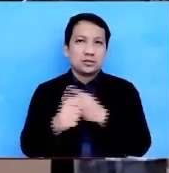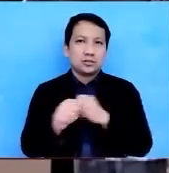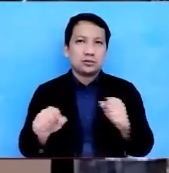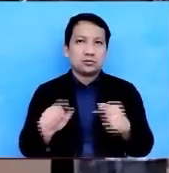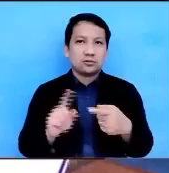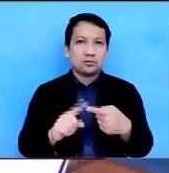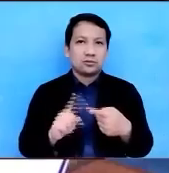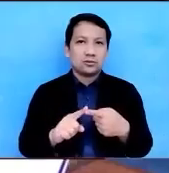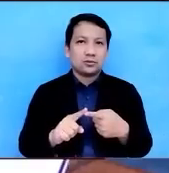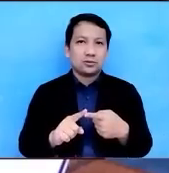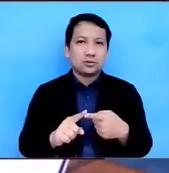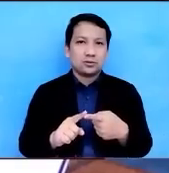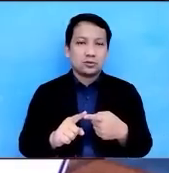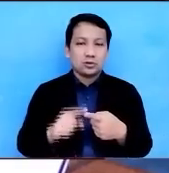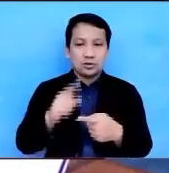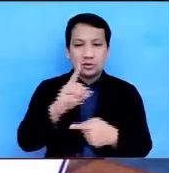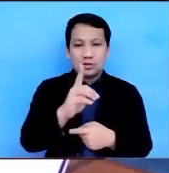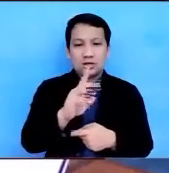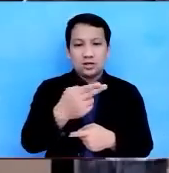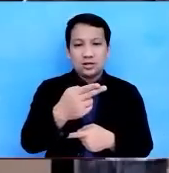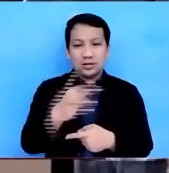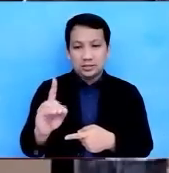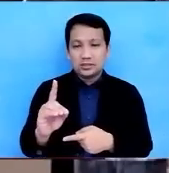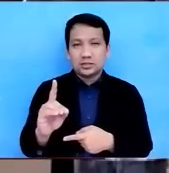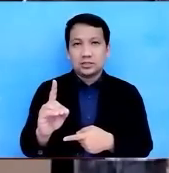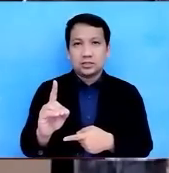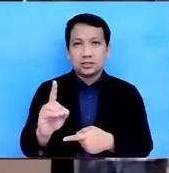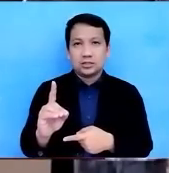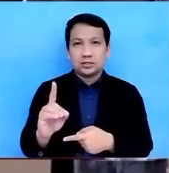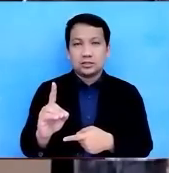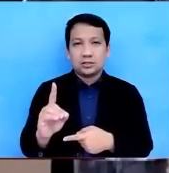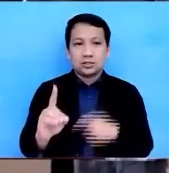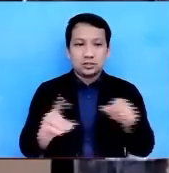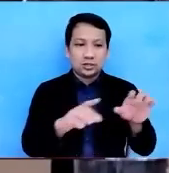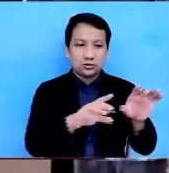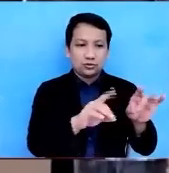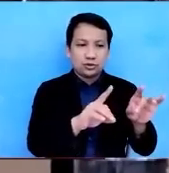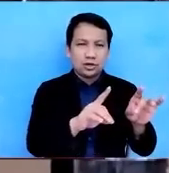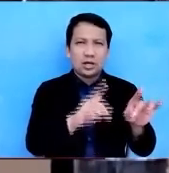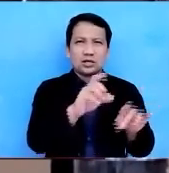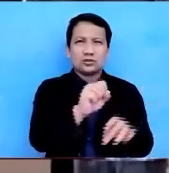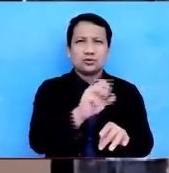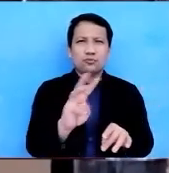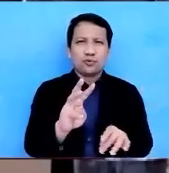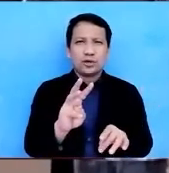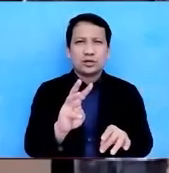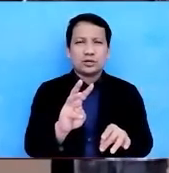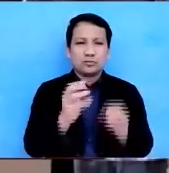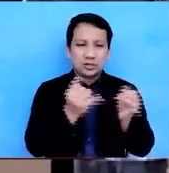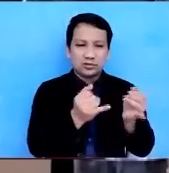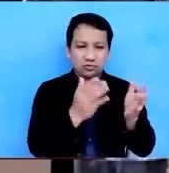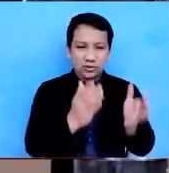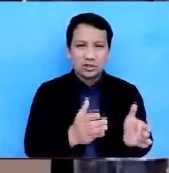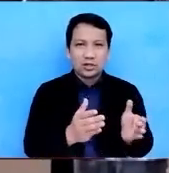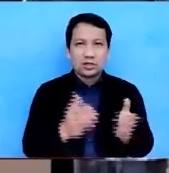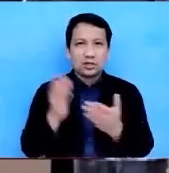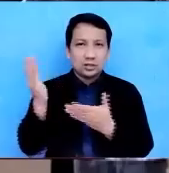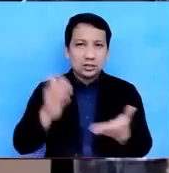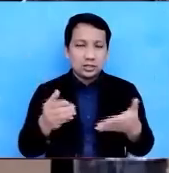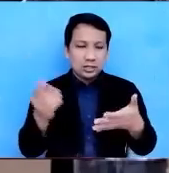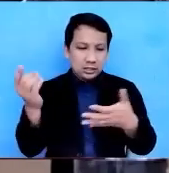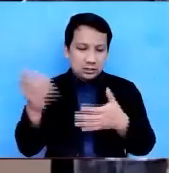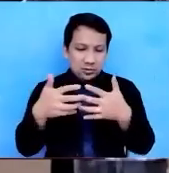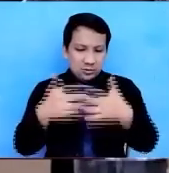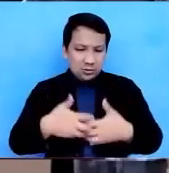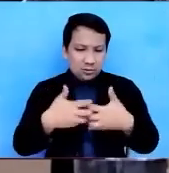yung hardware. Pangalawa, yung software layer, which is kinakailangan talagang magkaroon ng deep analysis. Every time na may dadalhin dito na equipment, Mr. Chair,